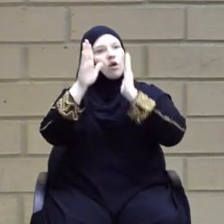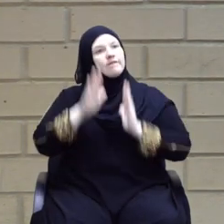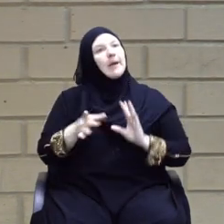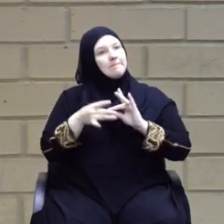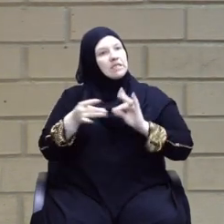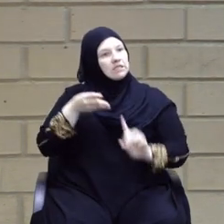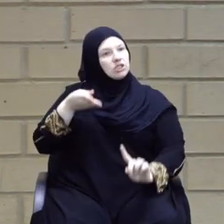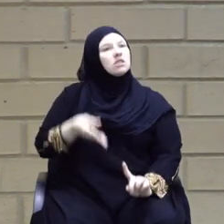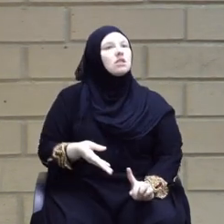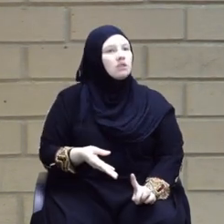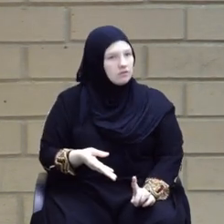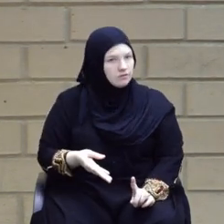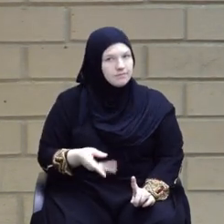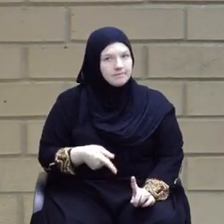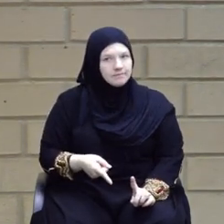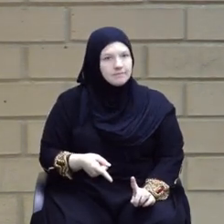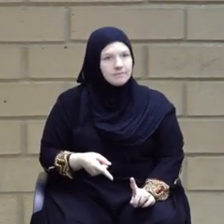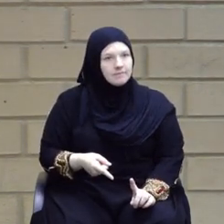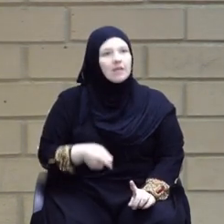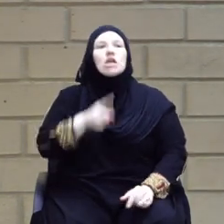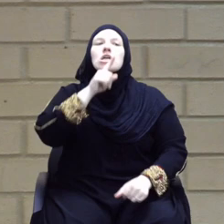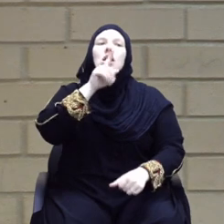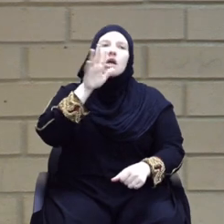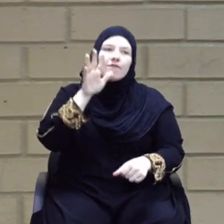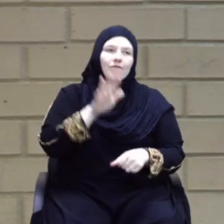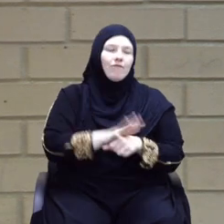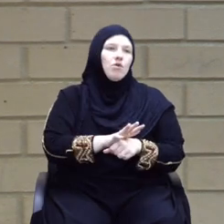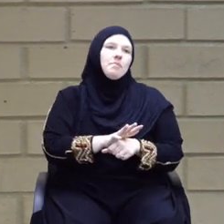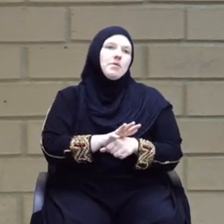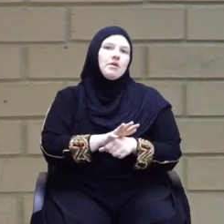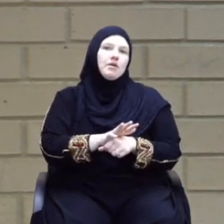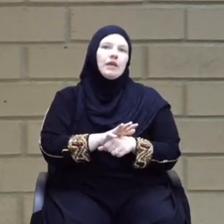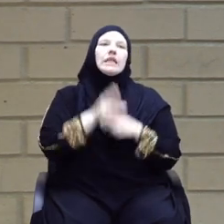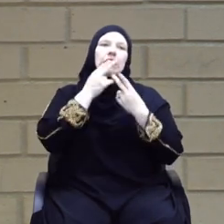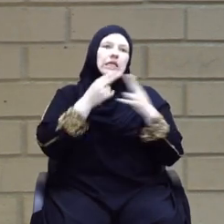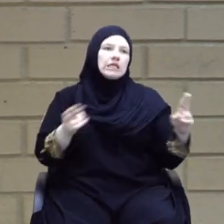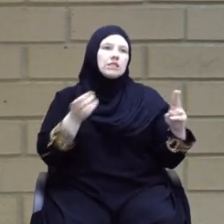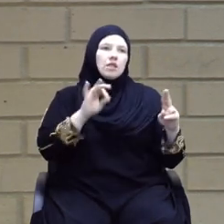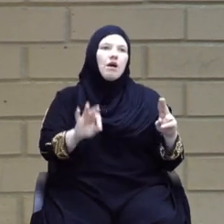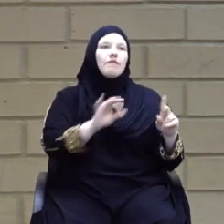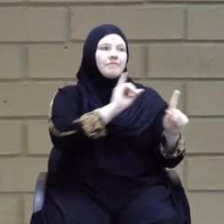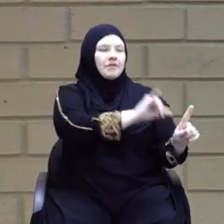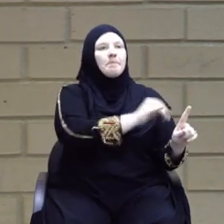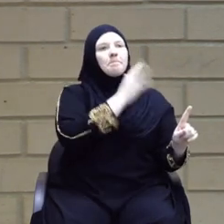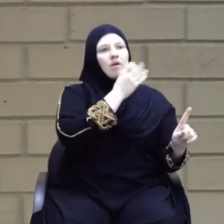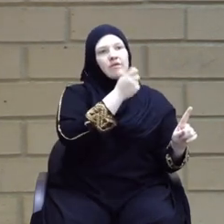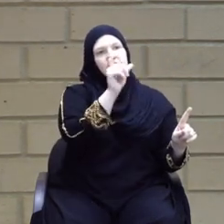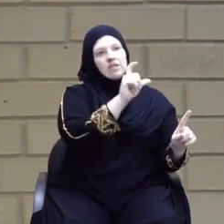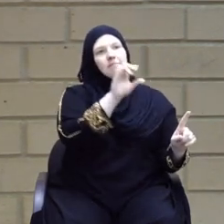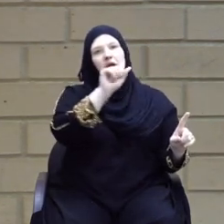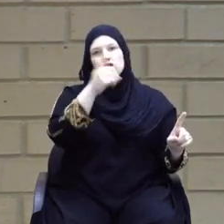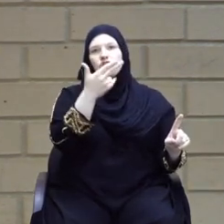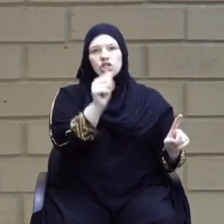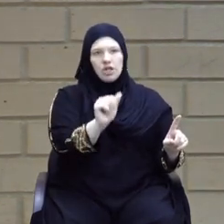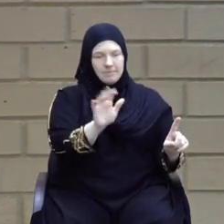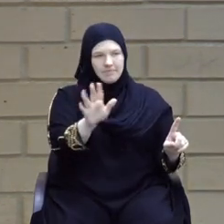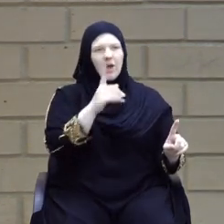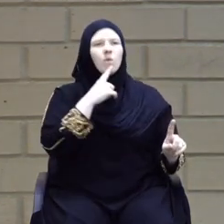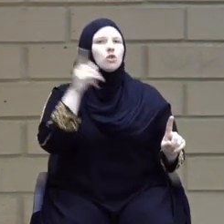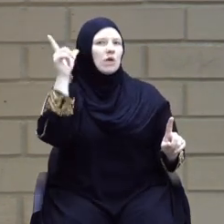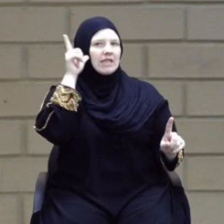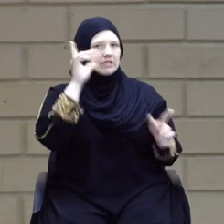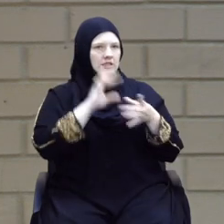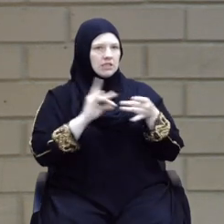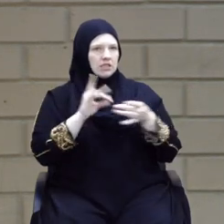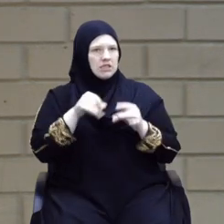stipulating and confirming the innocence of our mother Aisha and that companion. And I want you to listen to the ayahs. إِنَّ